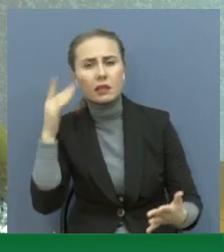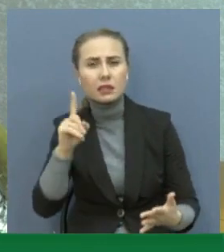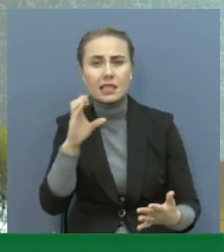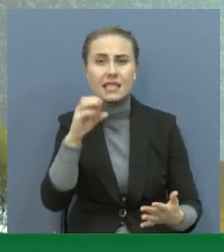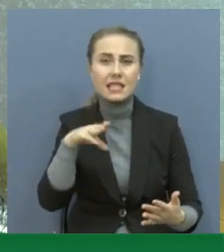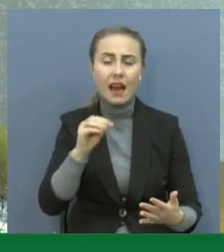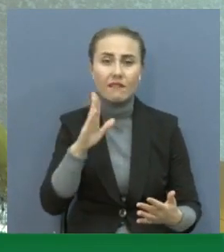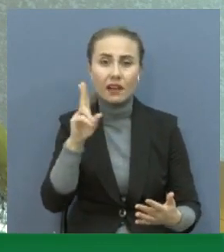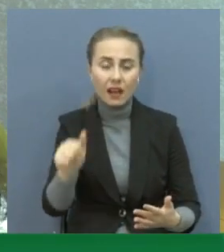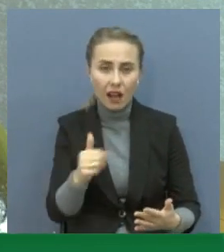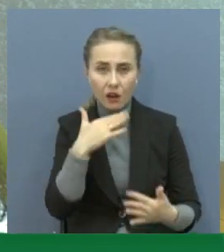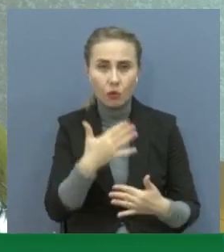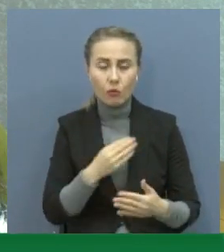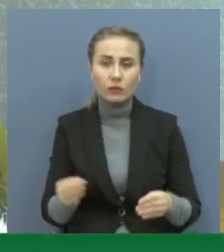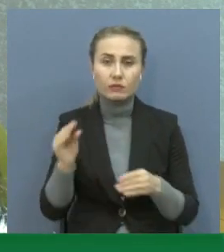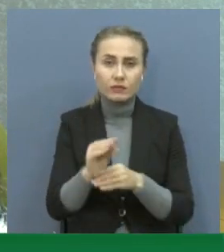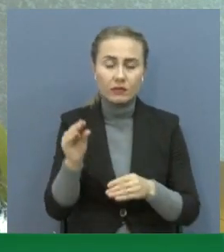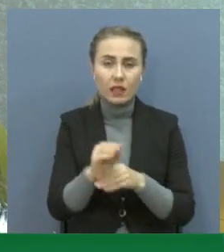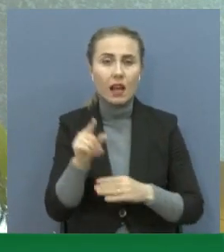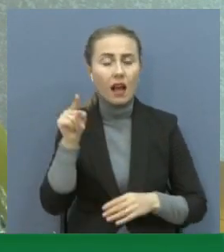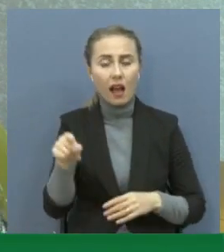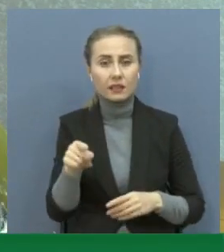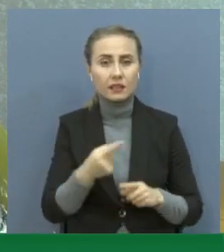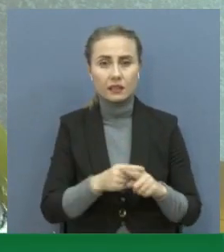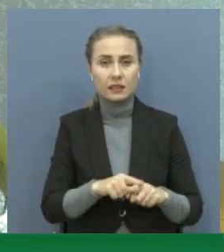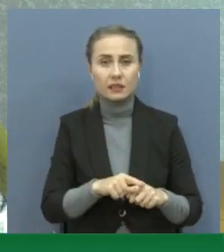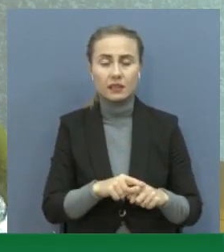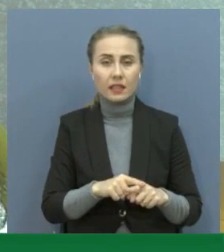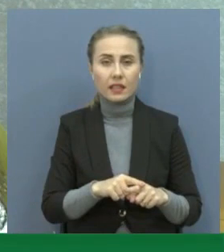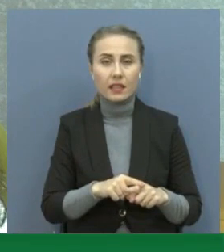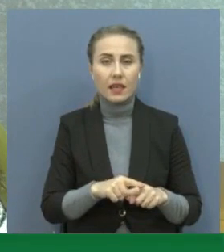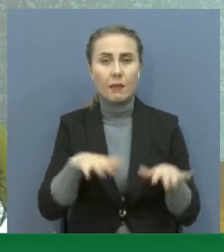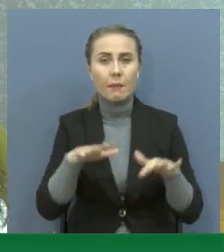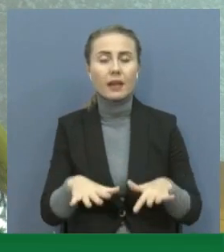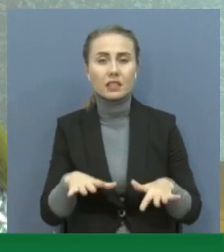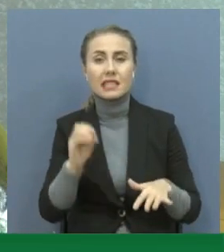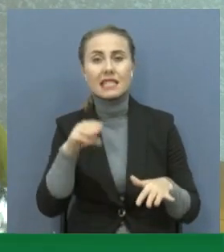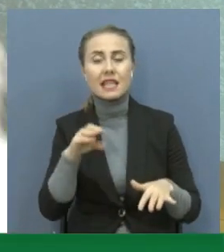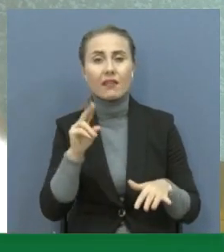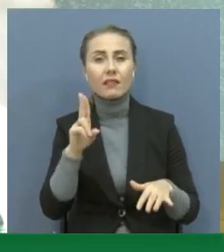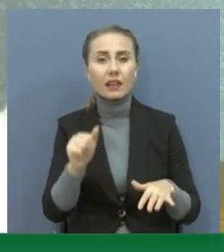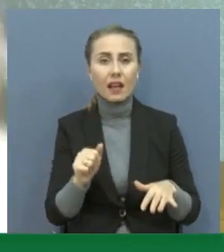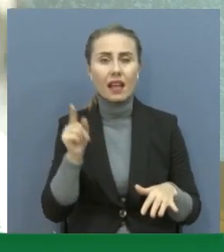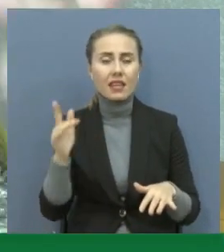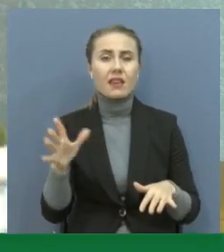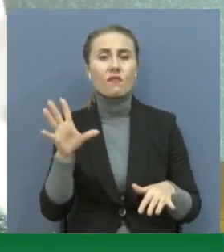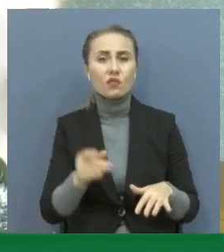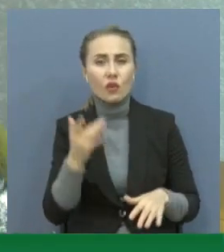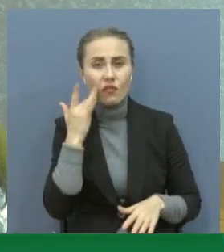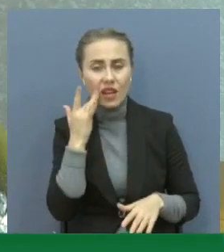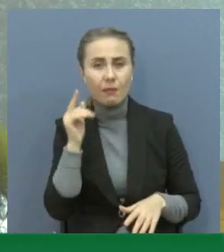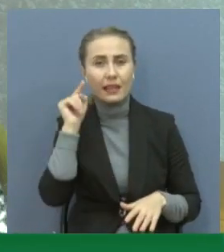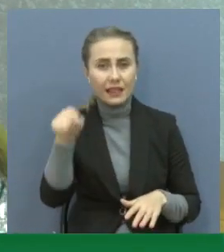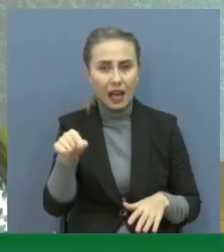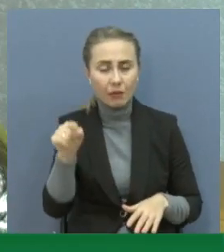ставку. В принципе, уже они не находятся вот там, где помещение, где ставки стоят. Но они все время мысленно находятся